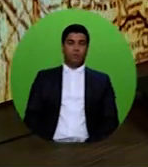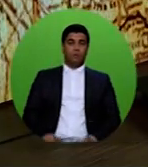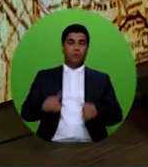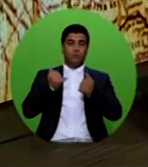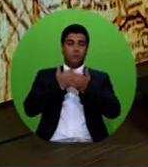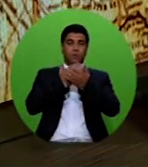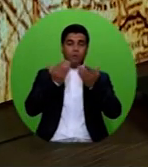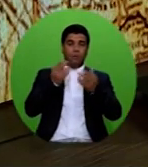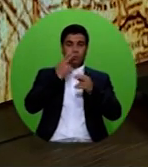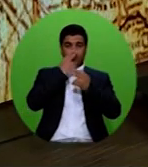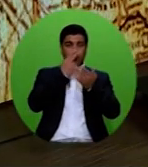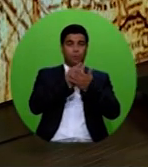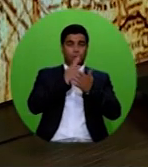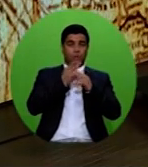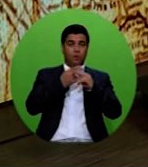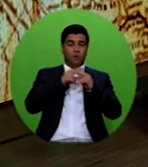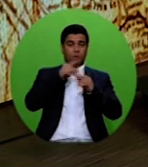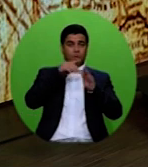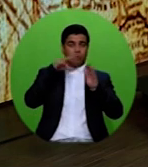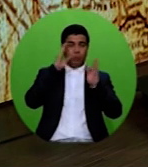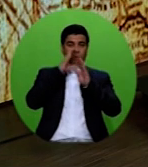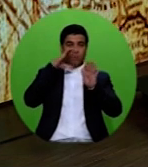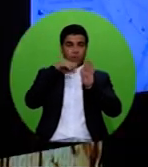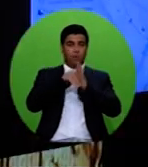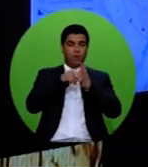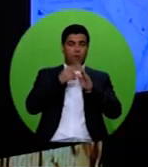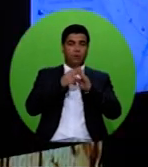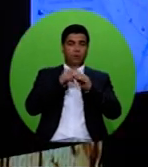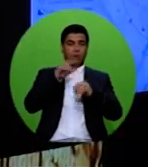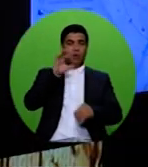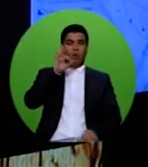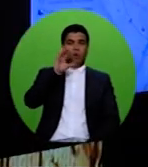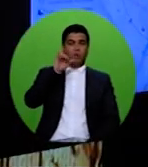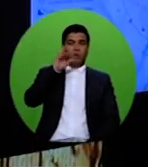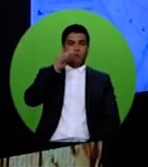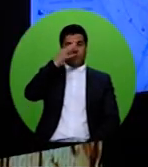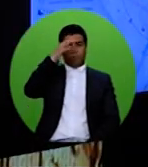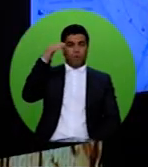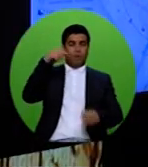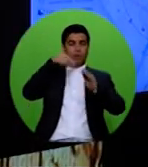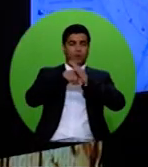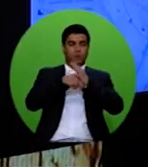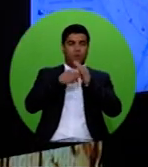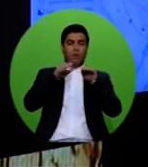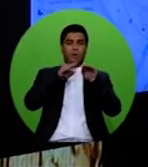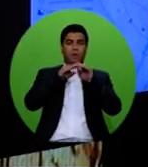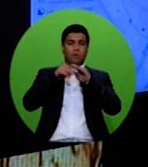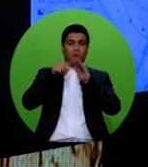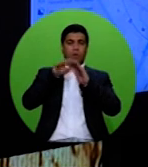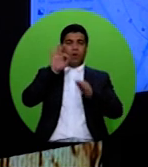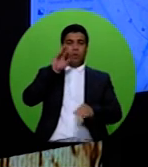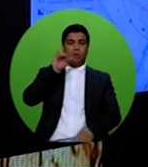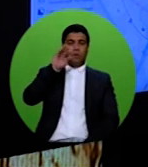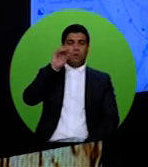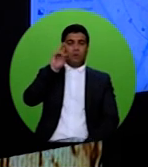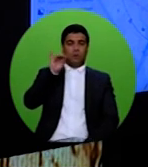ребята, мы с вами посмотрим, что в климат еще входит это количество осадков. В равнинной части количество